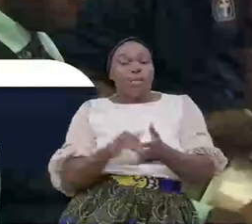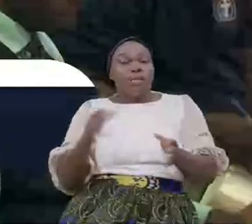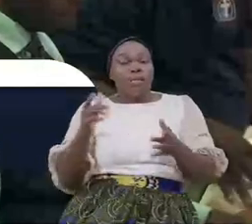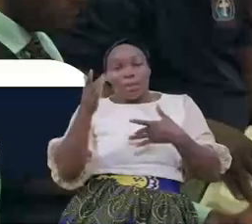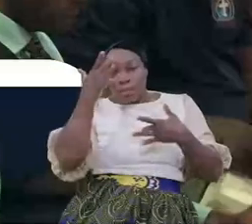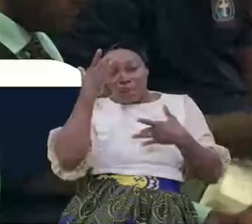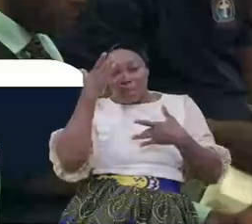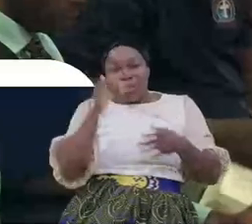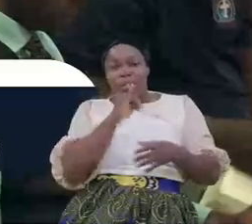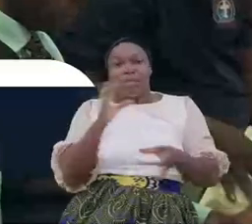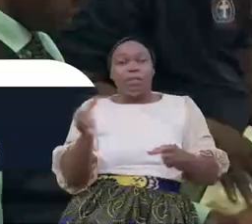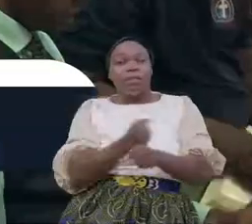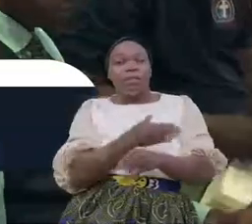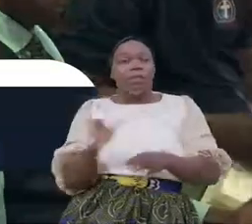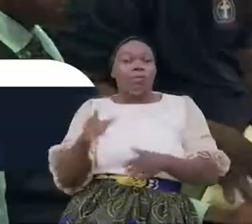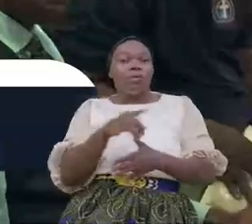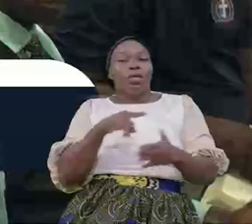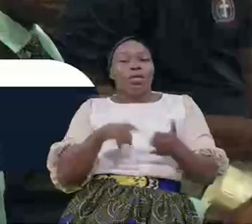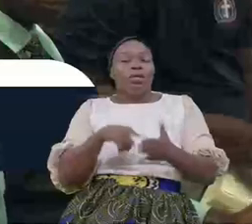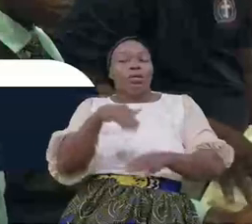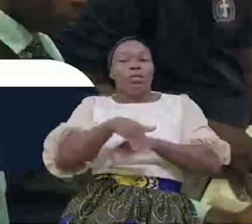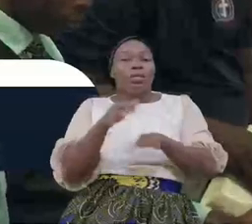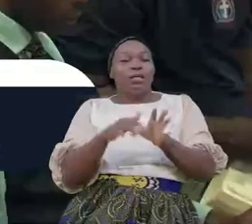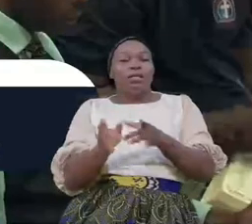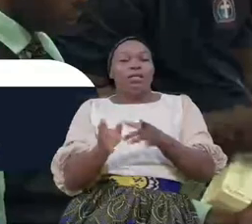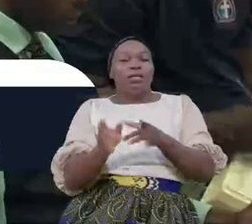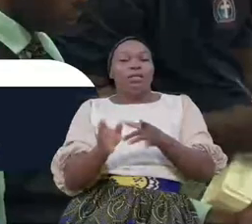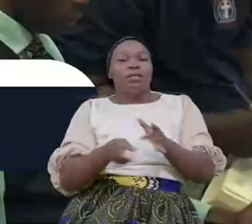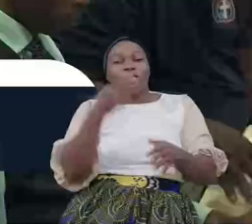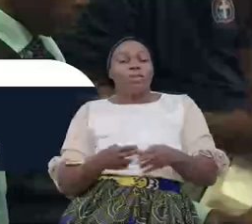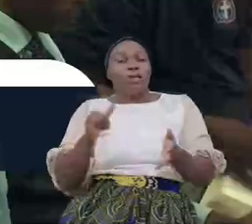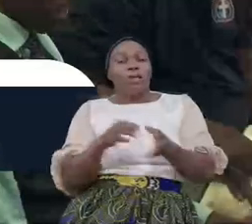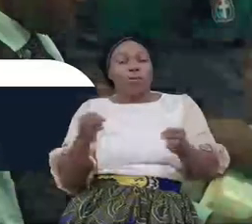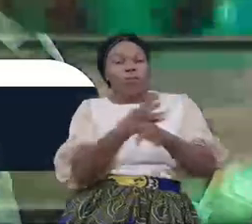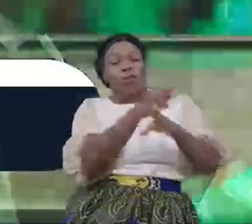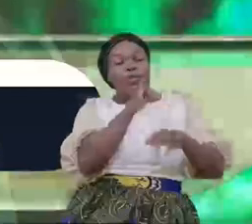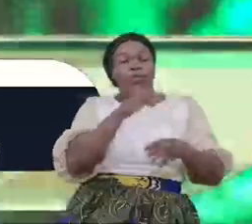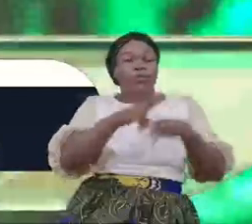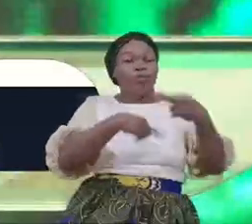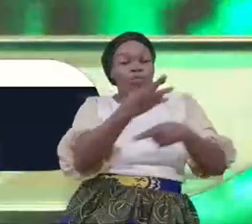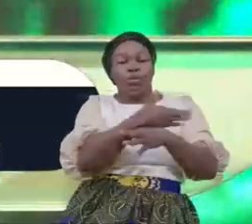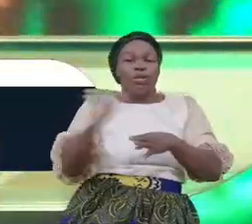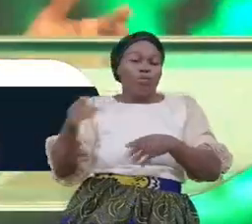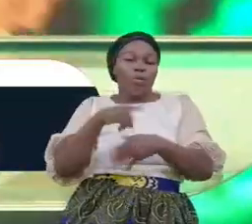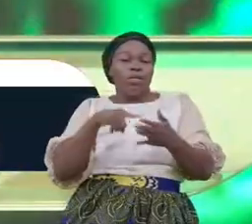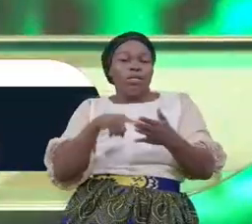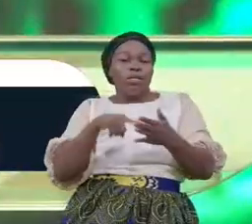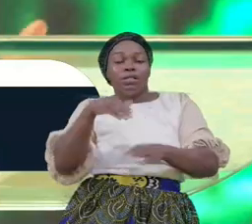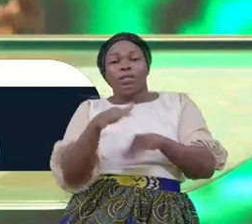tranquille. Et après tout, la montagne va disparaître ce soir. Et dis, sois